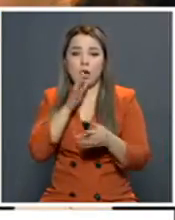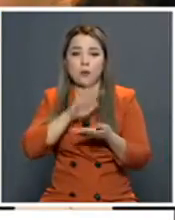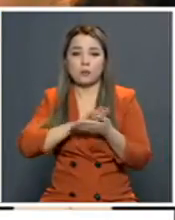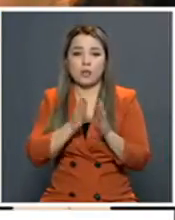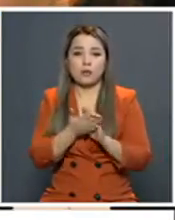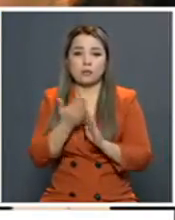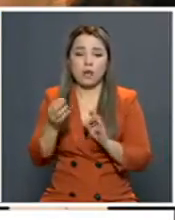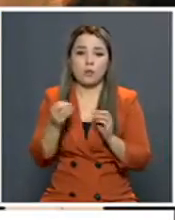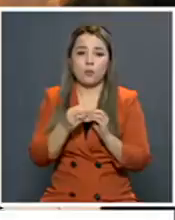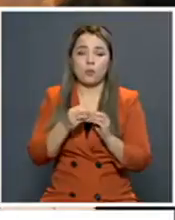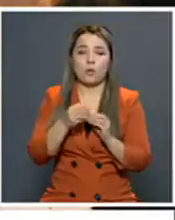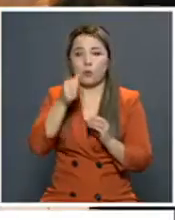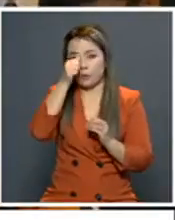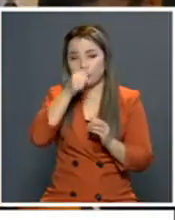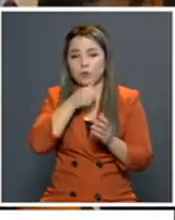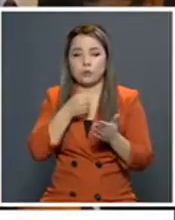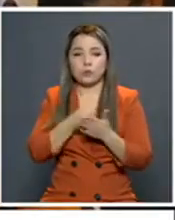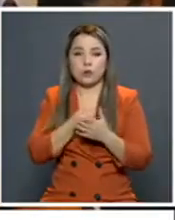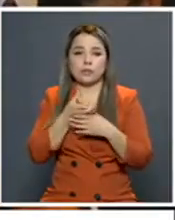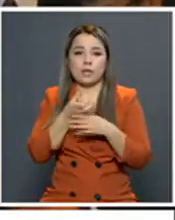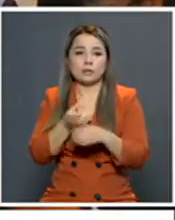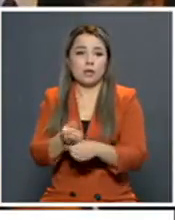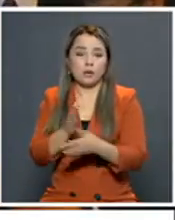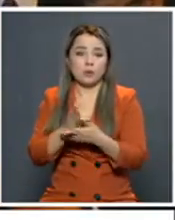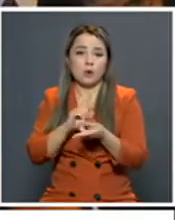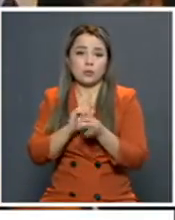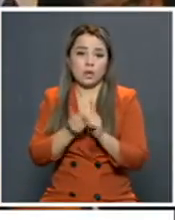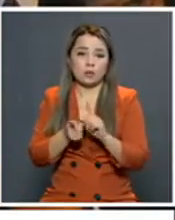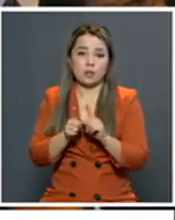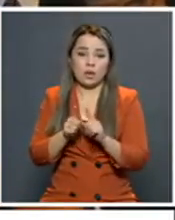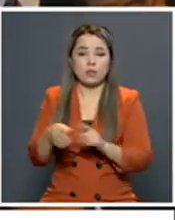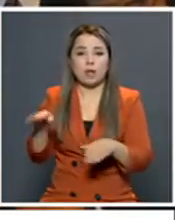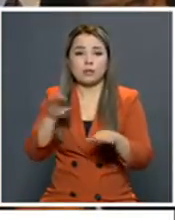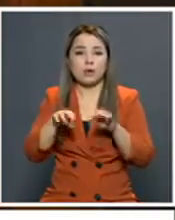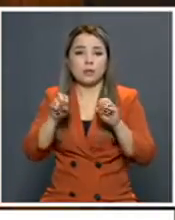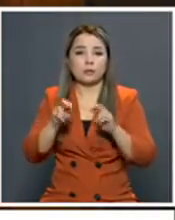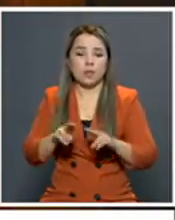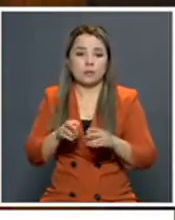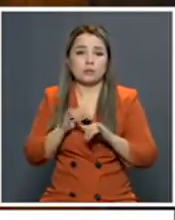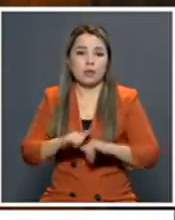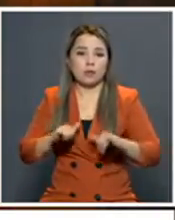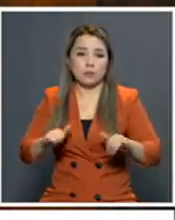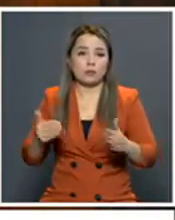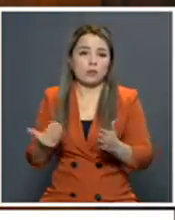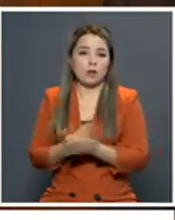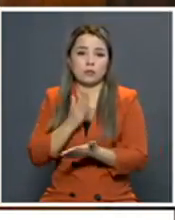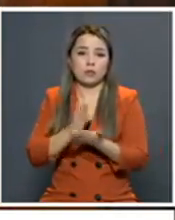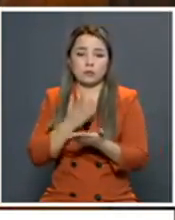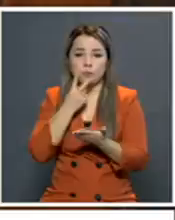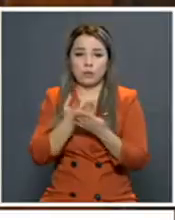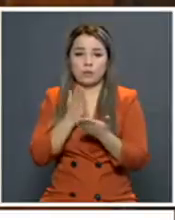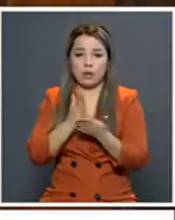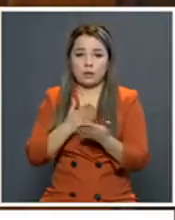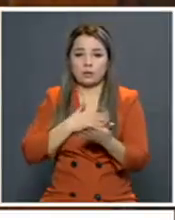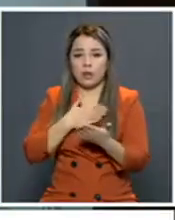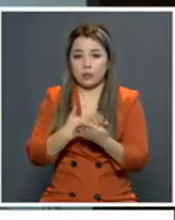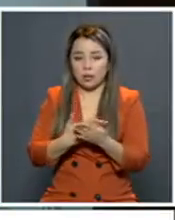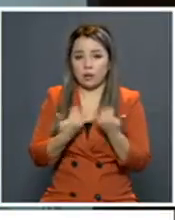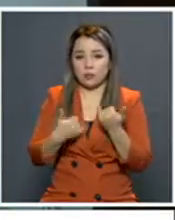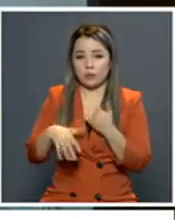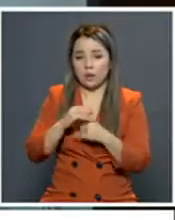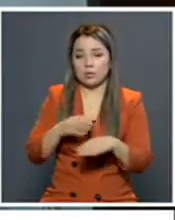бірнеше айдан 10 күнге дейін қысқарған. Бұл өзгерістер отандық тау-кен саласының дамуына жаңа серпін беруі тиіс. Сондай-ақ